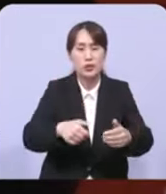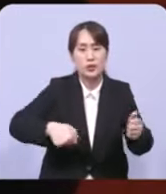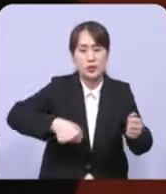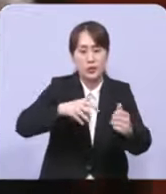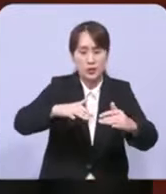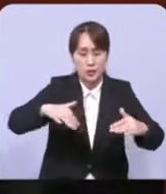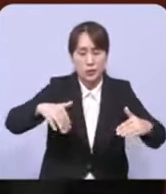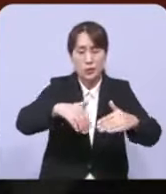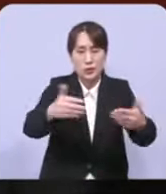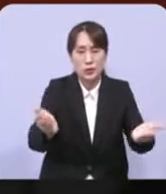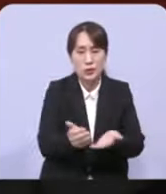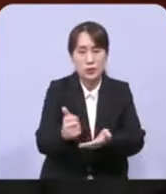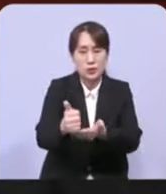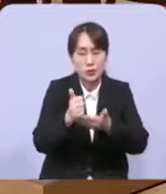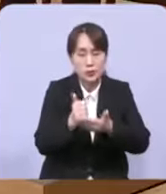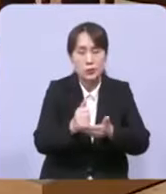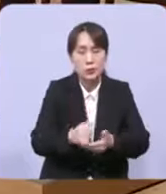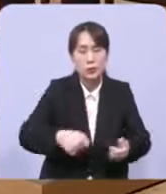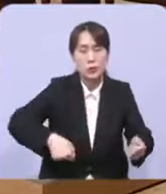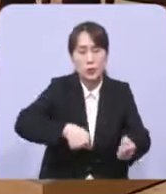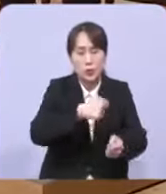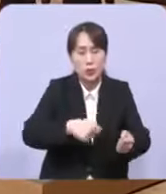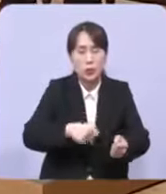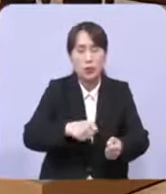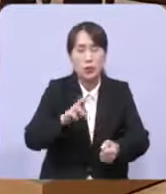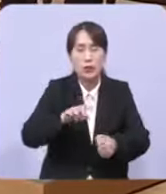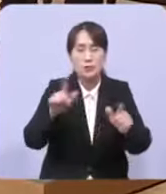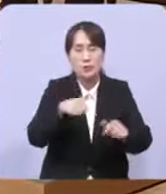초청 연주회 실황은 21일 저녁 7시